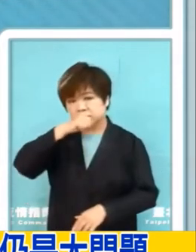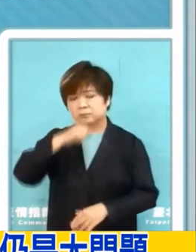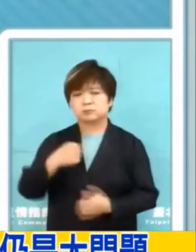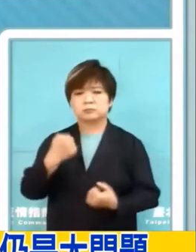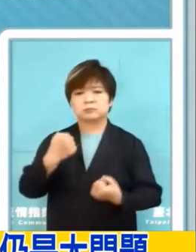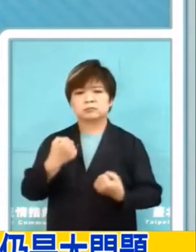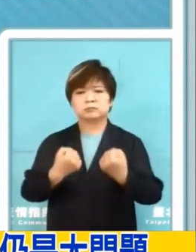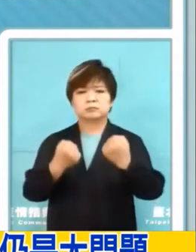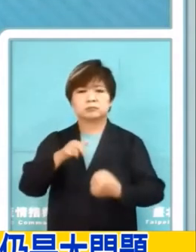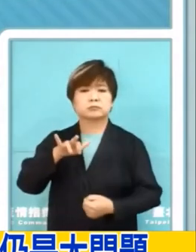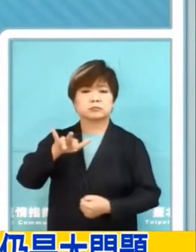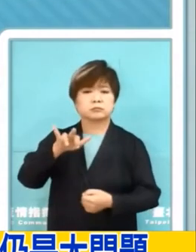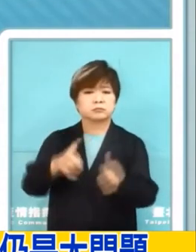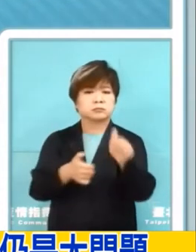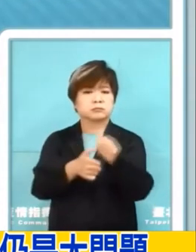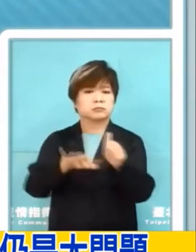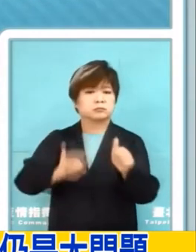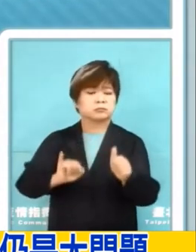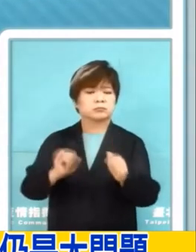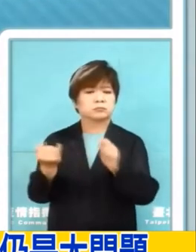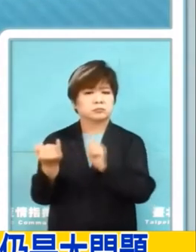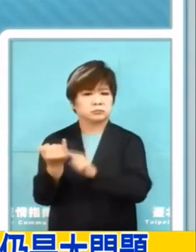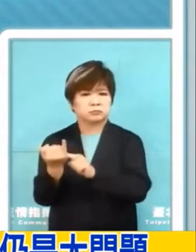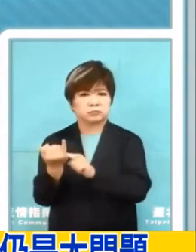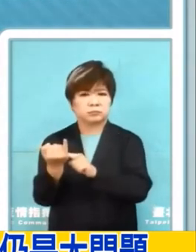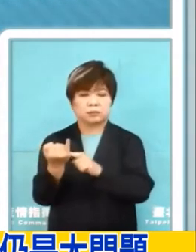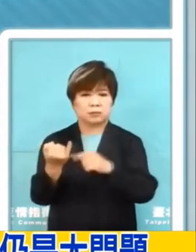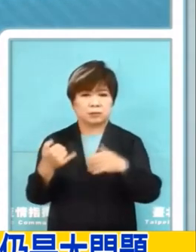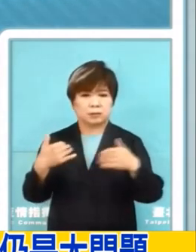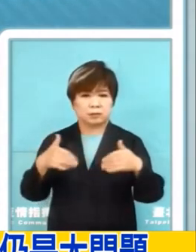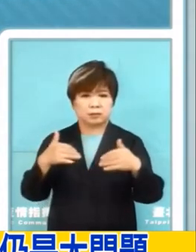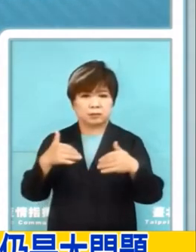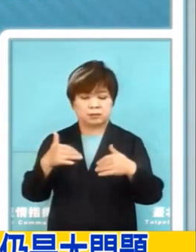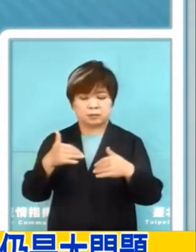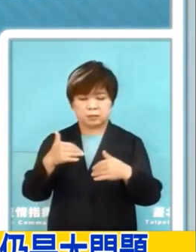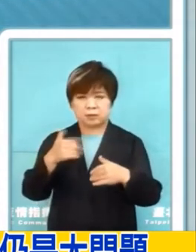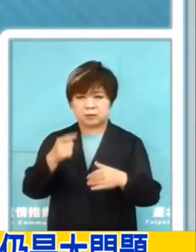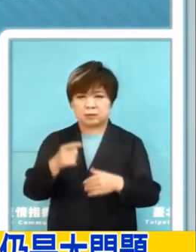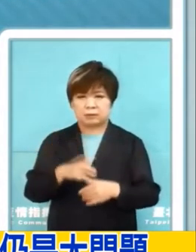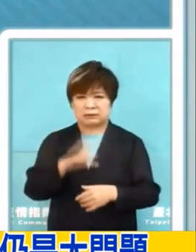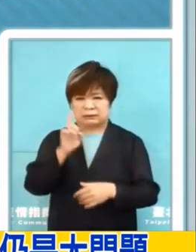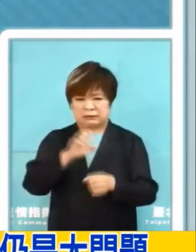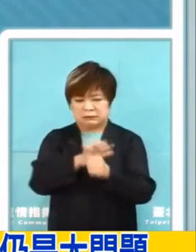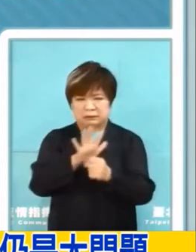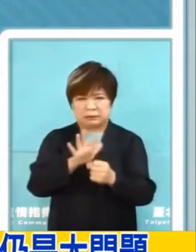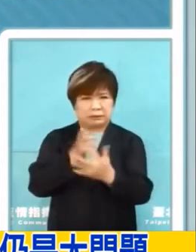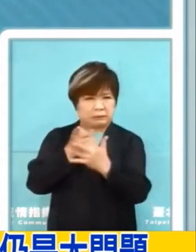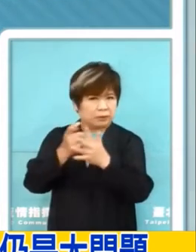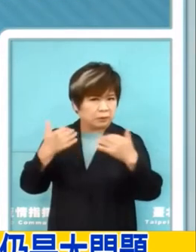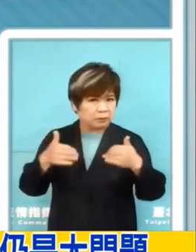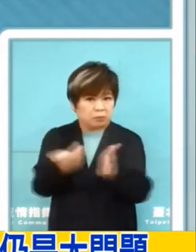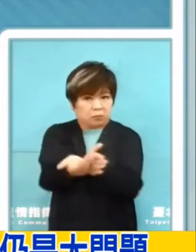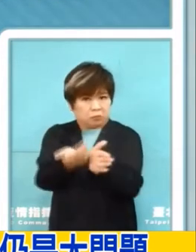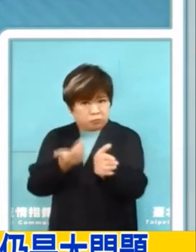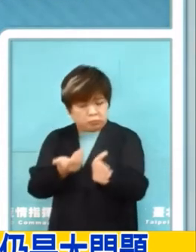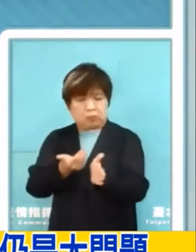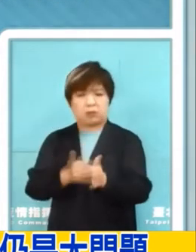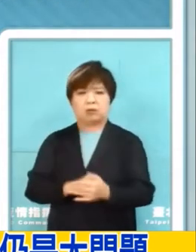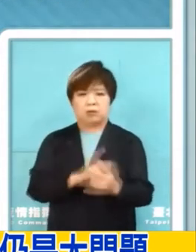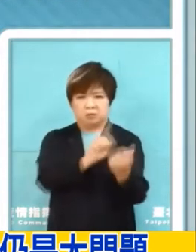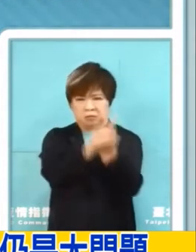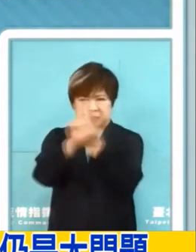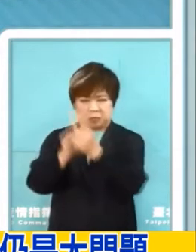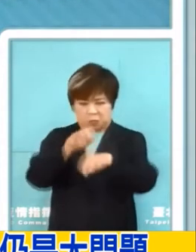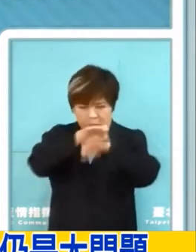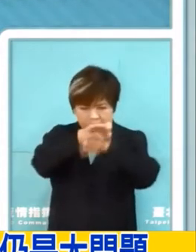的他在还没检查他是六的病毒之前我们就做了比较大的框列了所